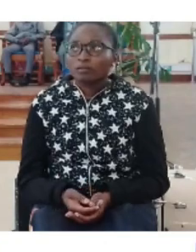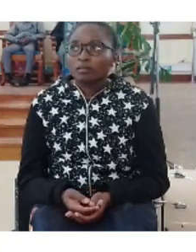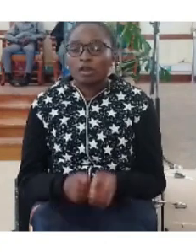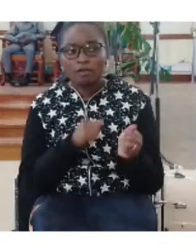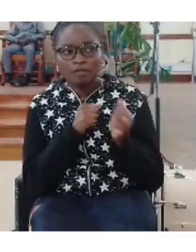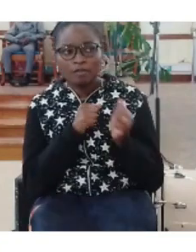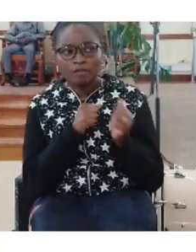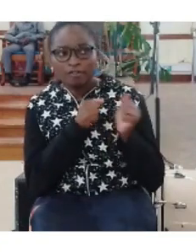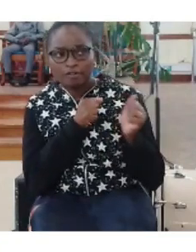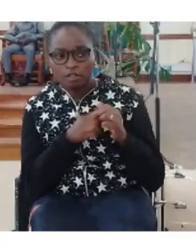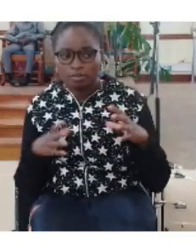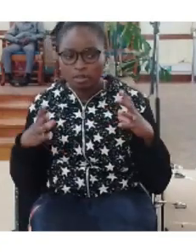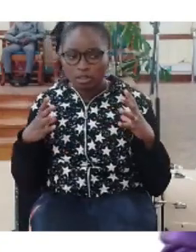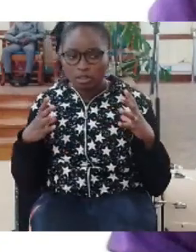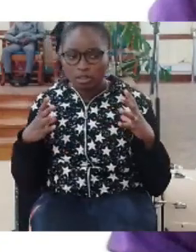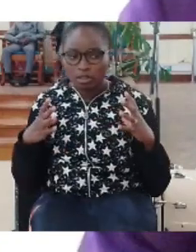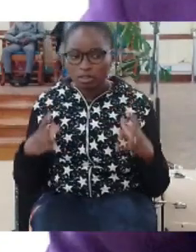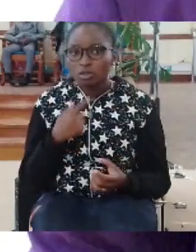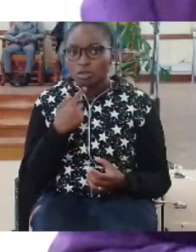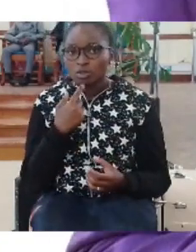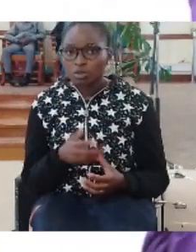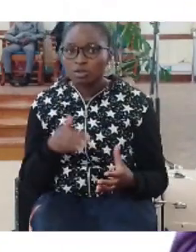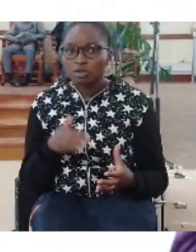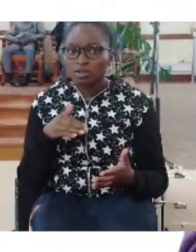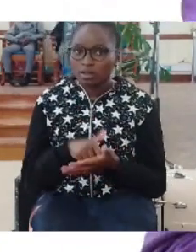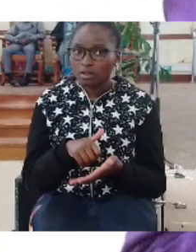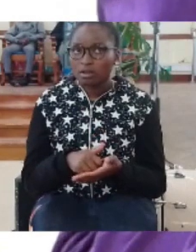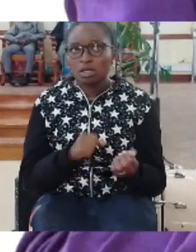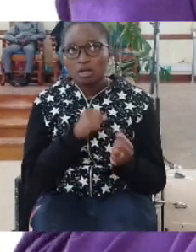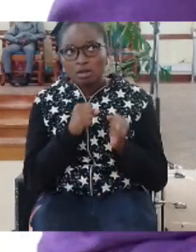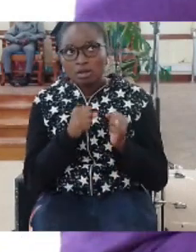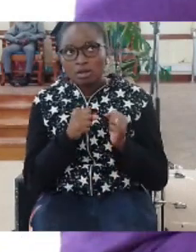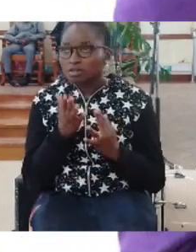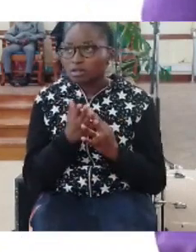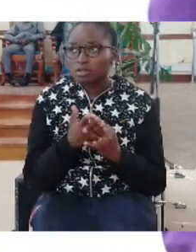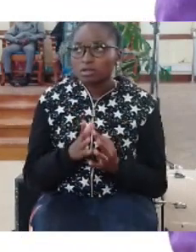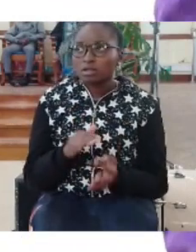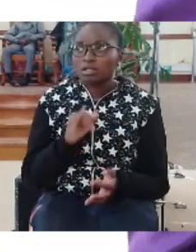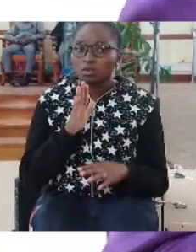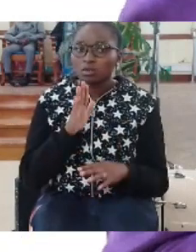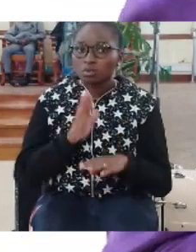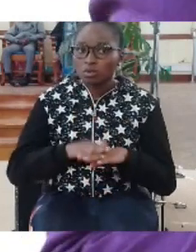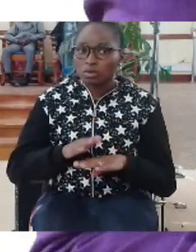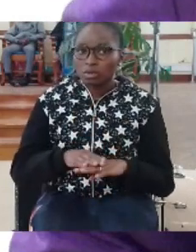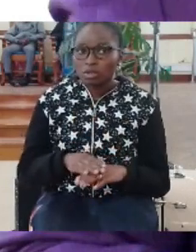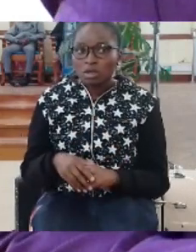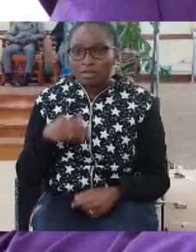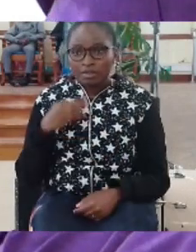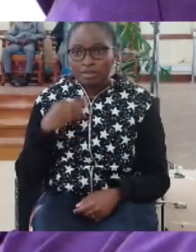bara ni nene na koguo gatagatiini ka bara ni wega kumenya atiriri ni wega gukorwo na ritho ria